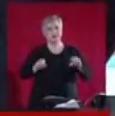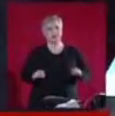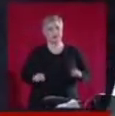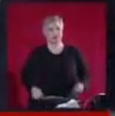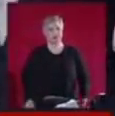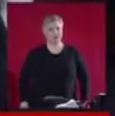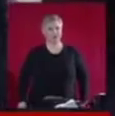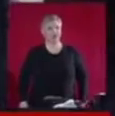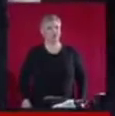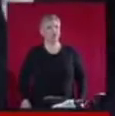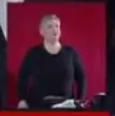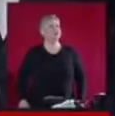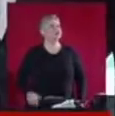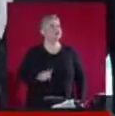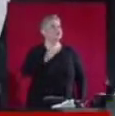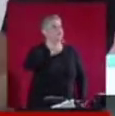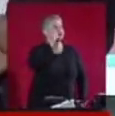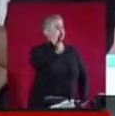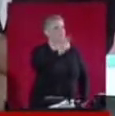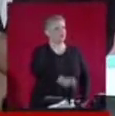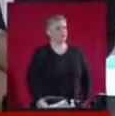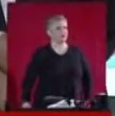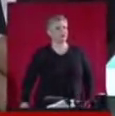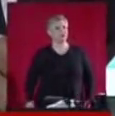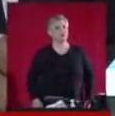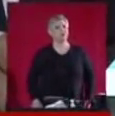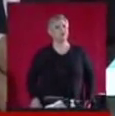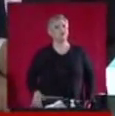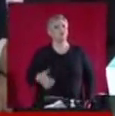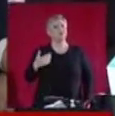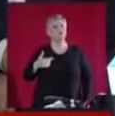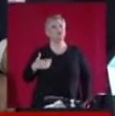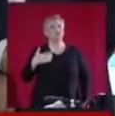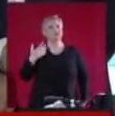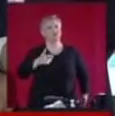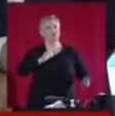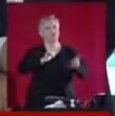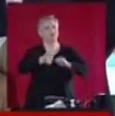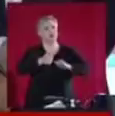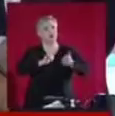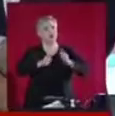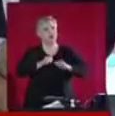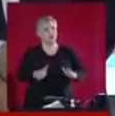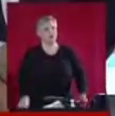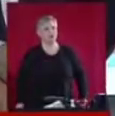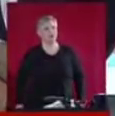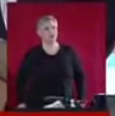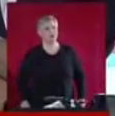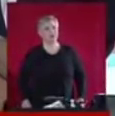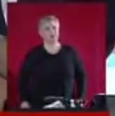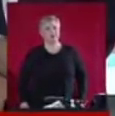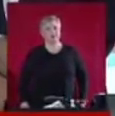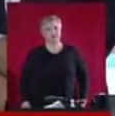πλούσια δράση και παρουσία τόσο στο οικολογικό κίνημα όσο και στο αυτοδιοικητικό κίνημα εκπροσωπεί την πολιτική κίνηση